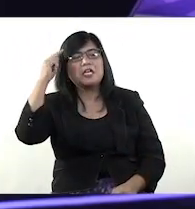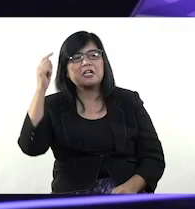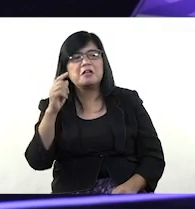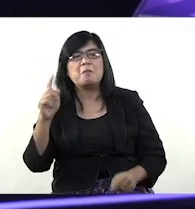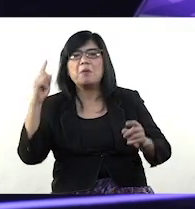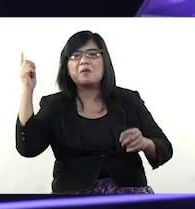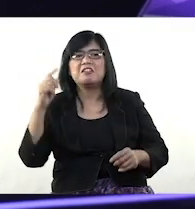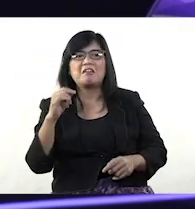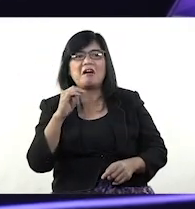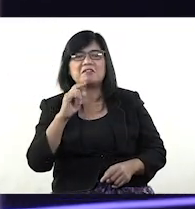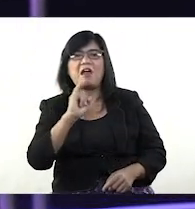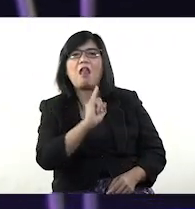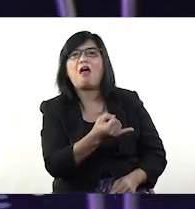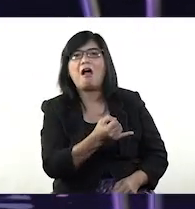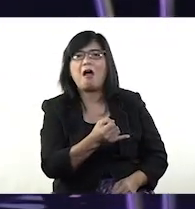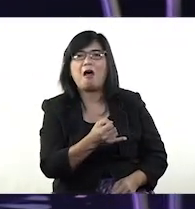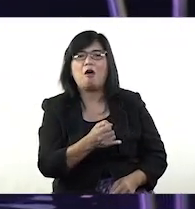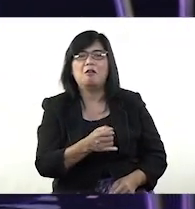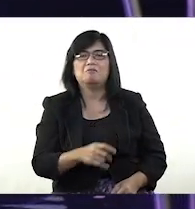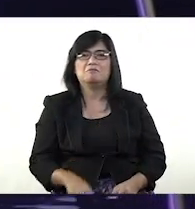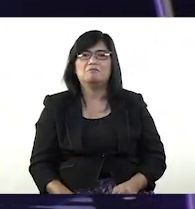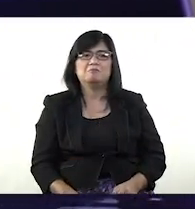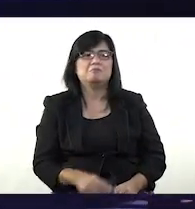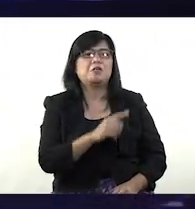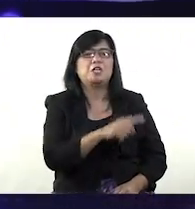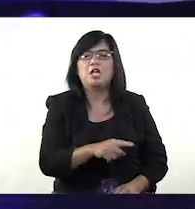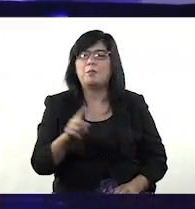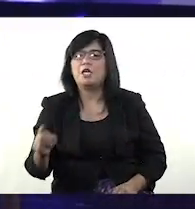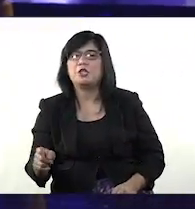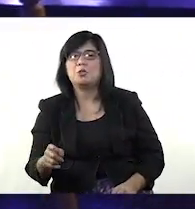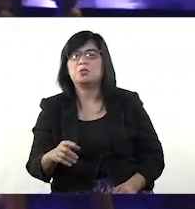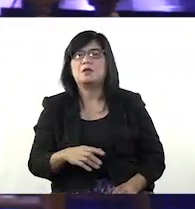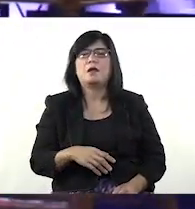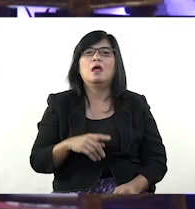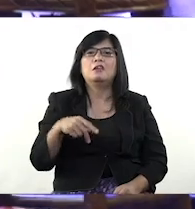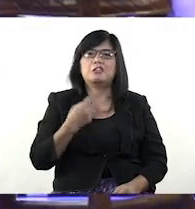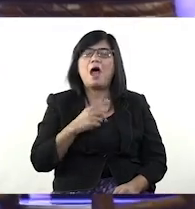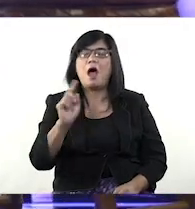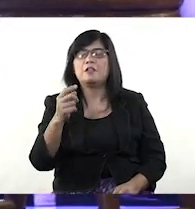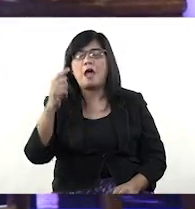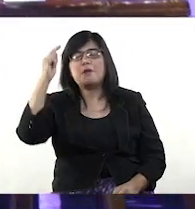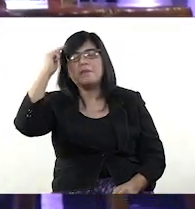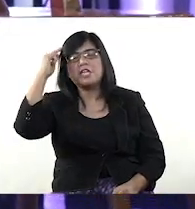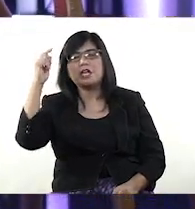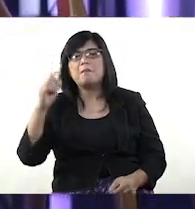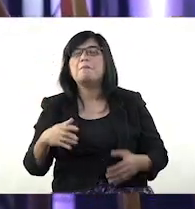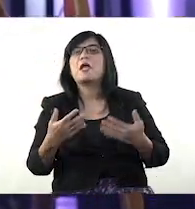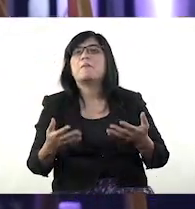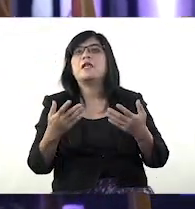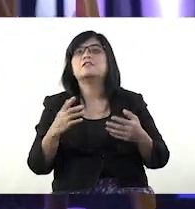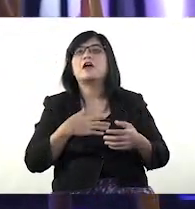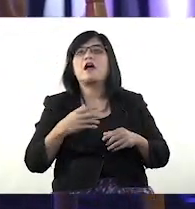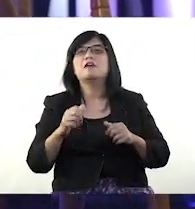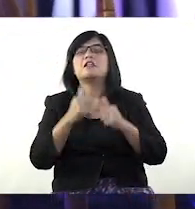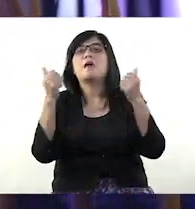begini sing akhirnya kita hanya pikir bagaimana saya selama di dunia ini nanti survei saya segera masuk surga Neno